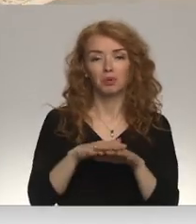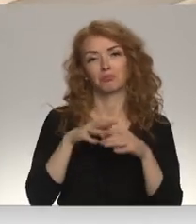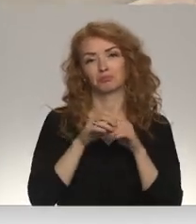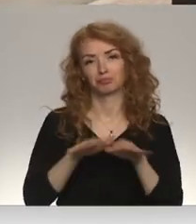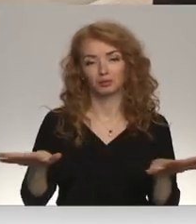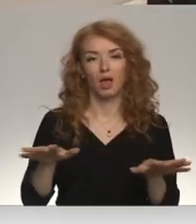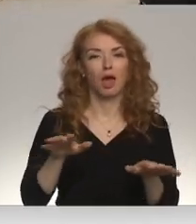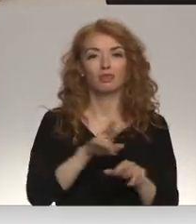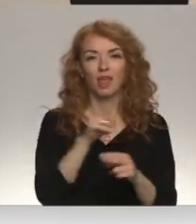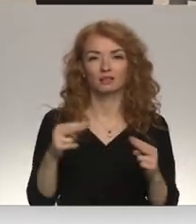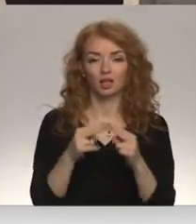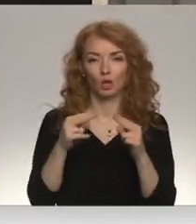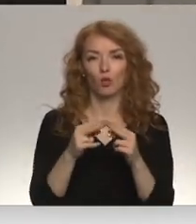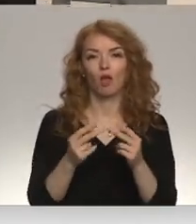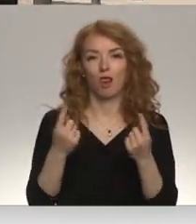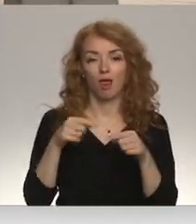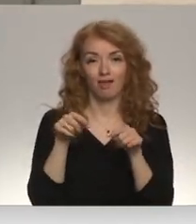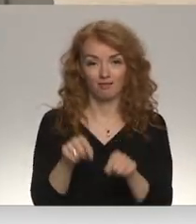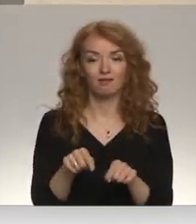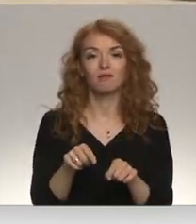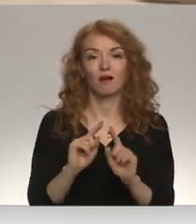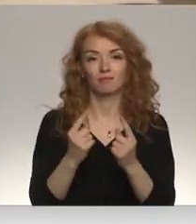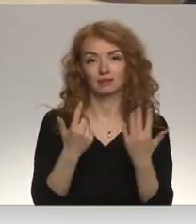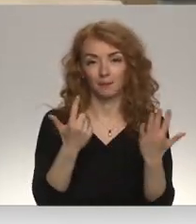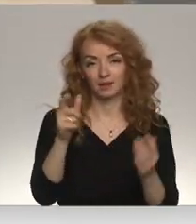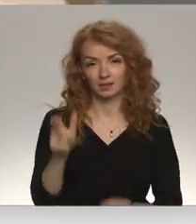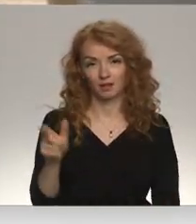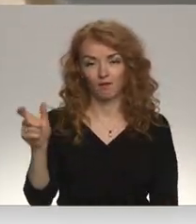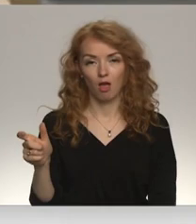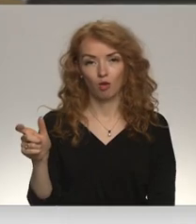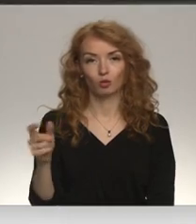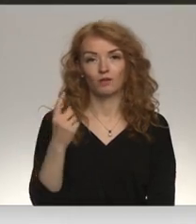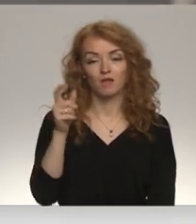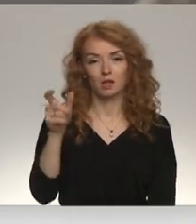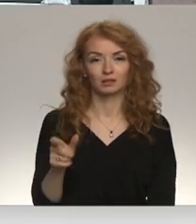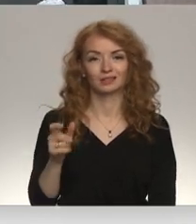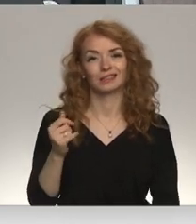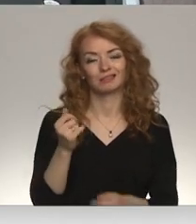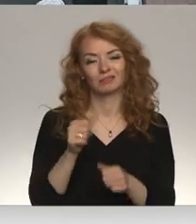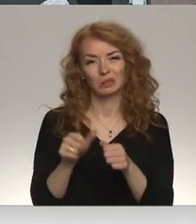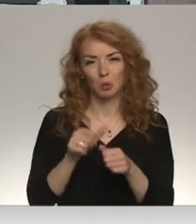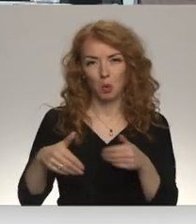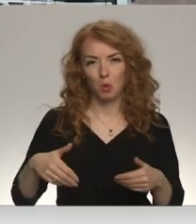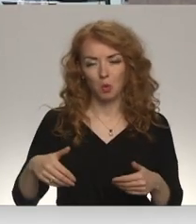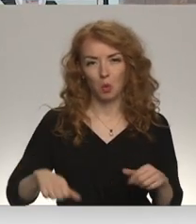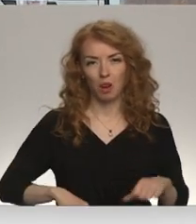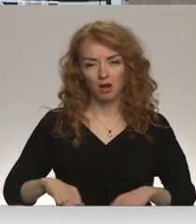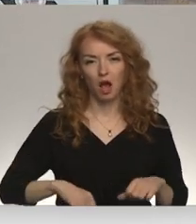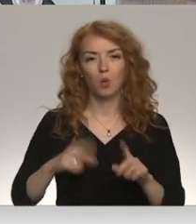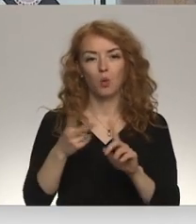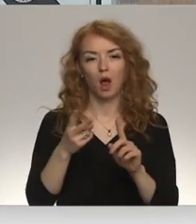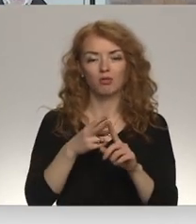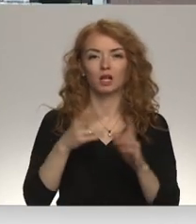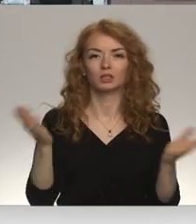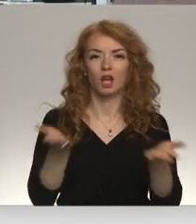Kopumā nesaskaņotā pasākuma laikā policija aizturēja 7 cilvēkus. Vienu par sīko huligānismu, vienu par militārās agresijas